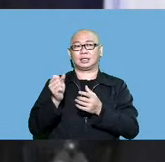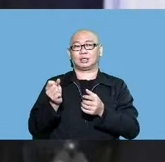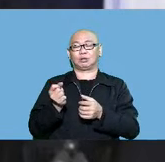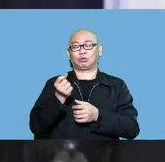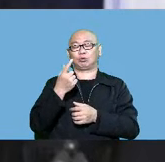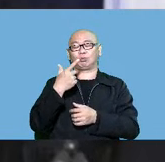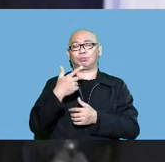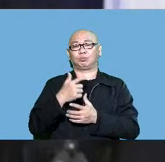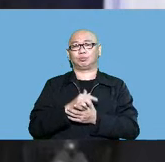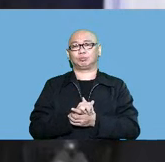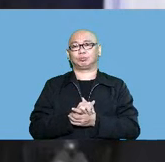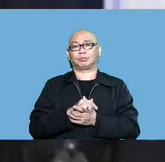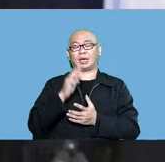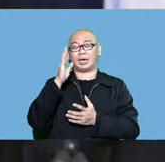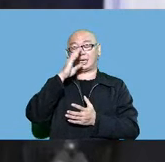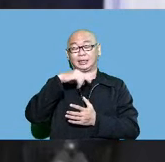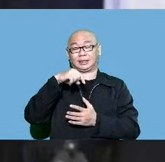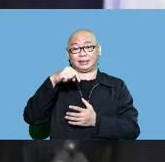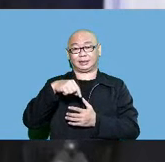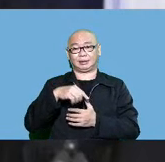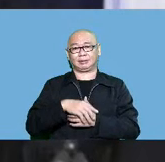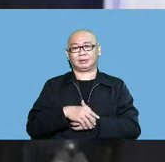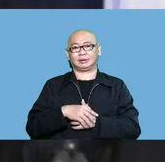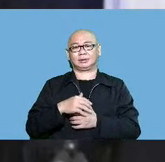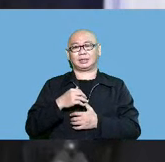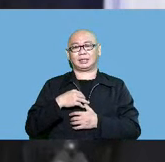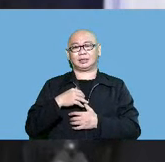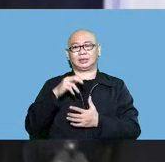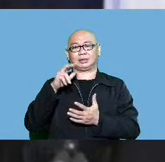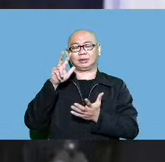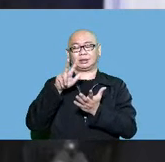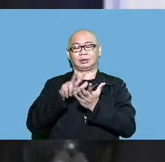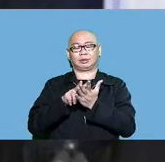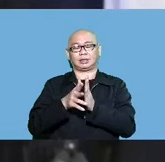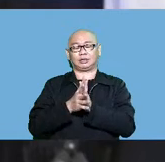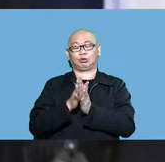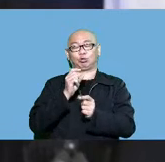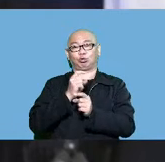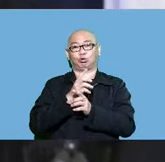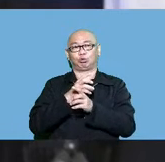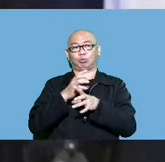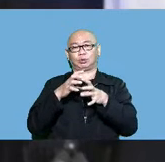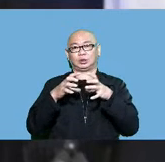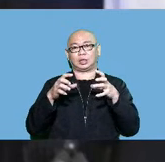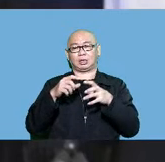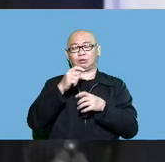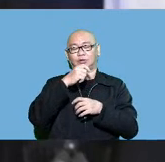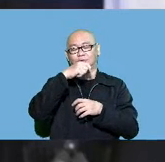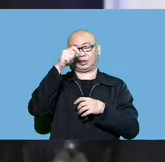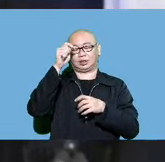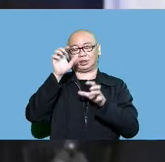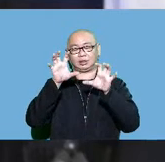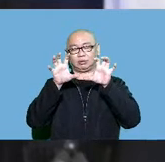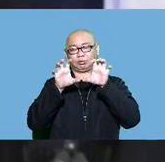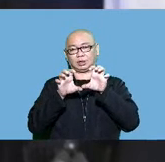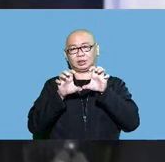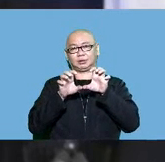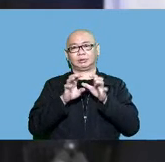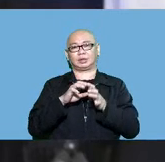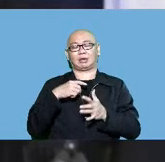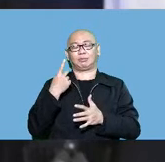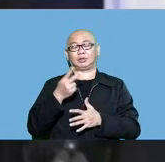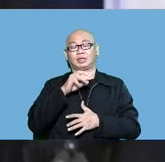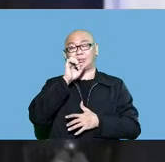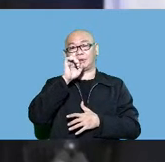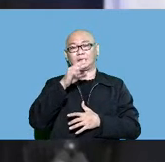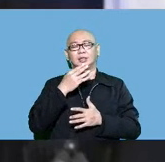saya hingga hari ini saya dikukuhkan menjadi guru besar Universitas Negeri Semarang. Untuk itu kami sampaikan